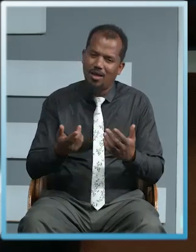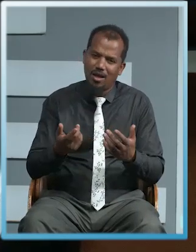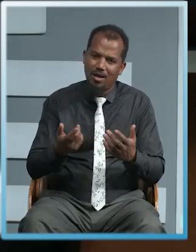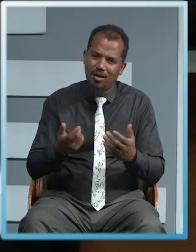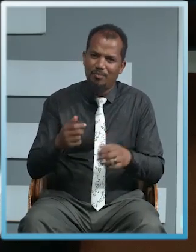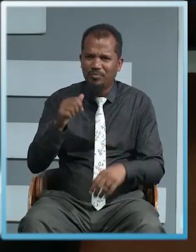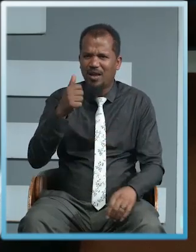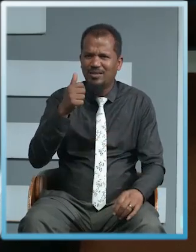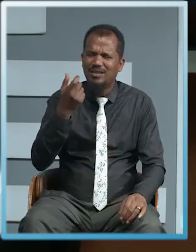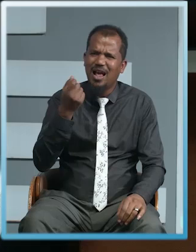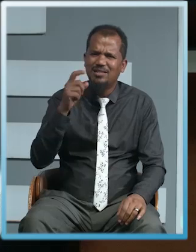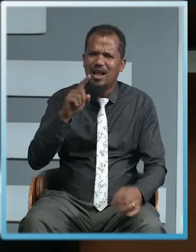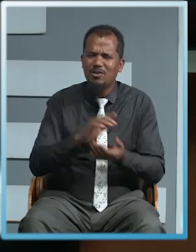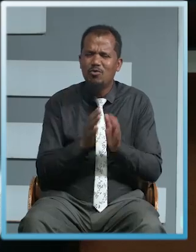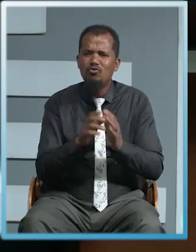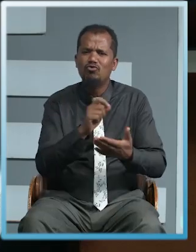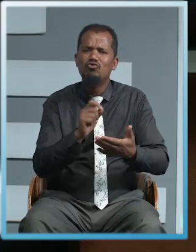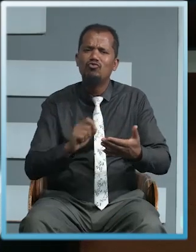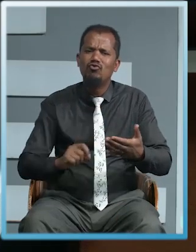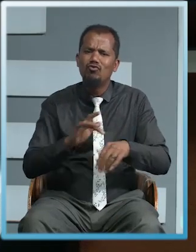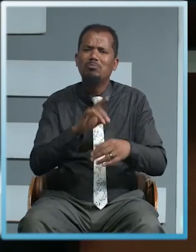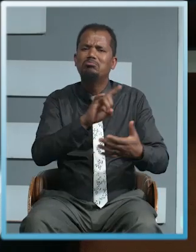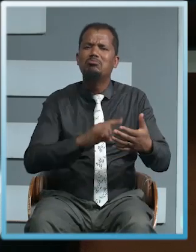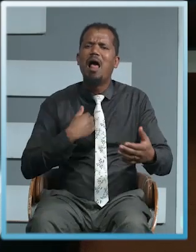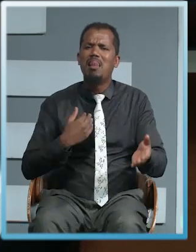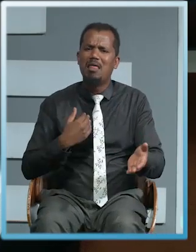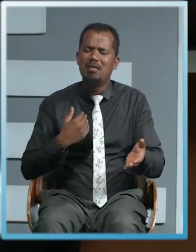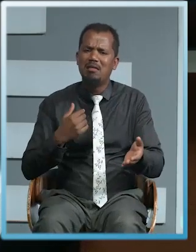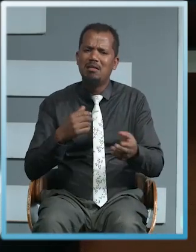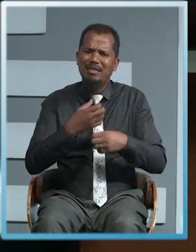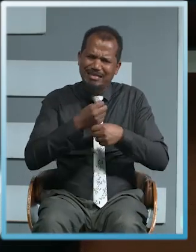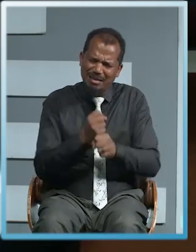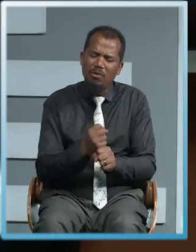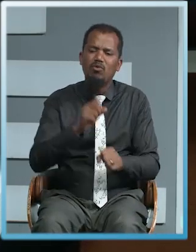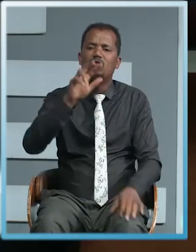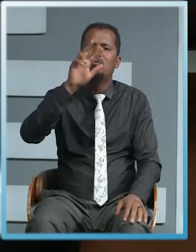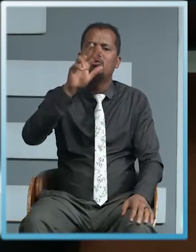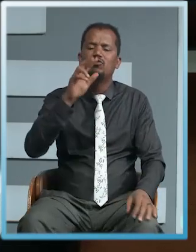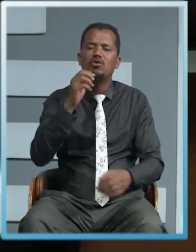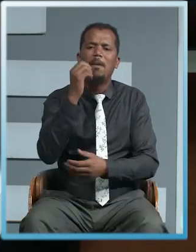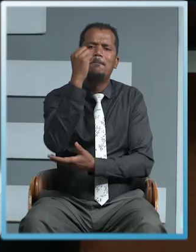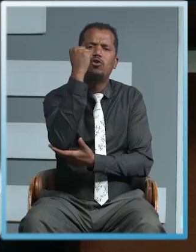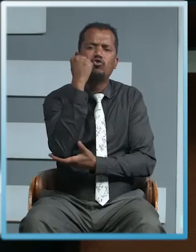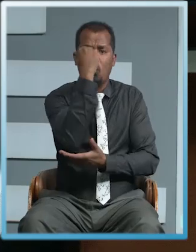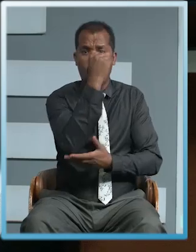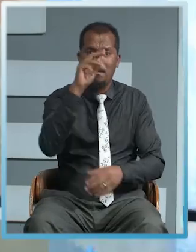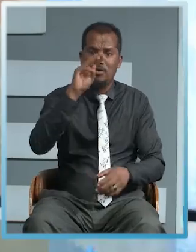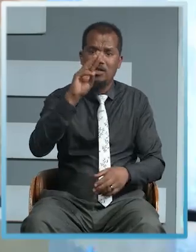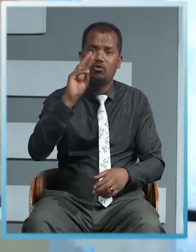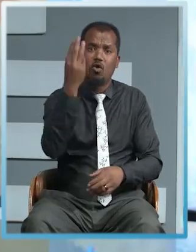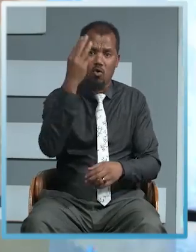ወደ 10-11 የሚሆኑ እዛ ጽሁፉ ላይ ነገሮች ተዘርዝረዋል። ሲጨመቁ በሶስት ምሰሶዎች ውስጥ ይከፈሳሉ።